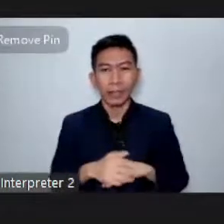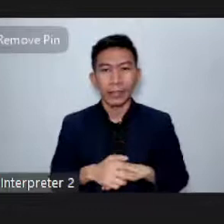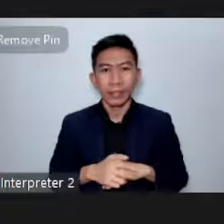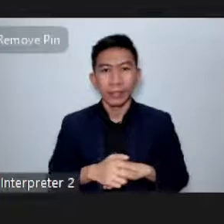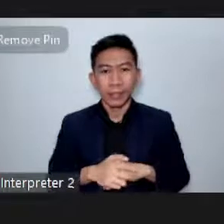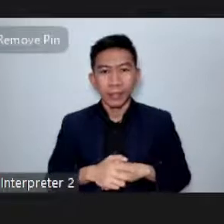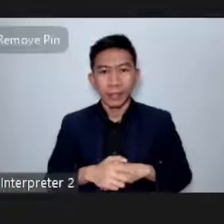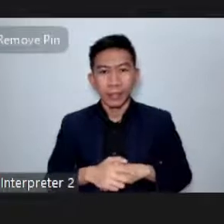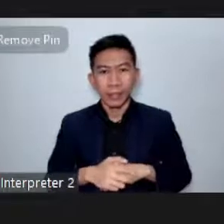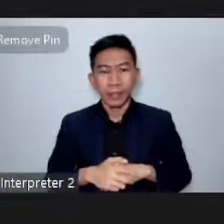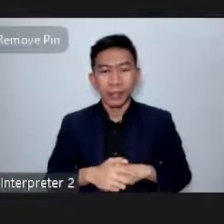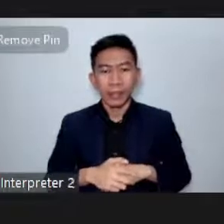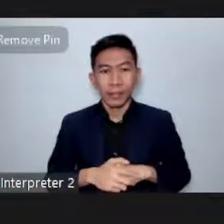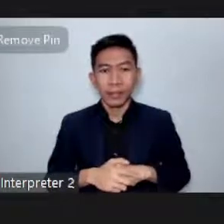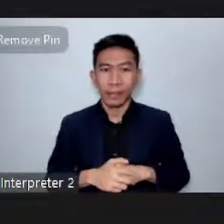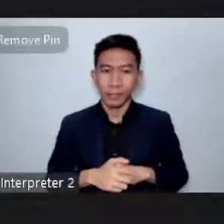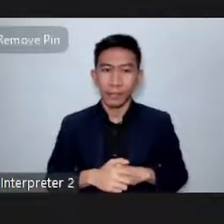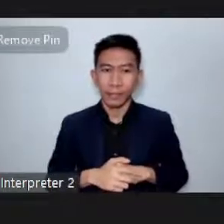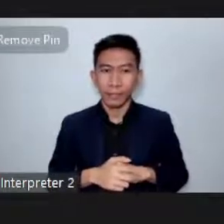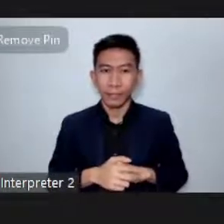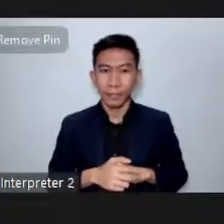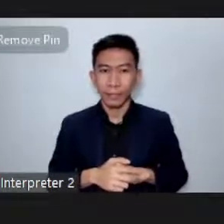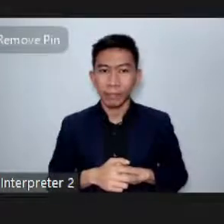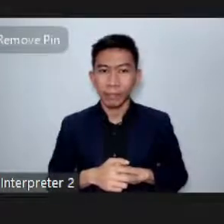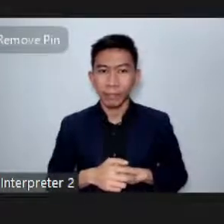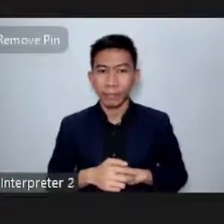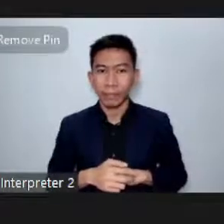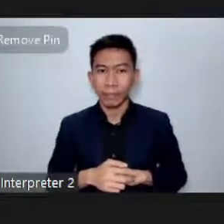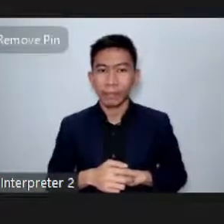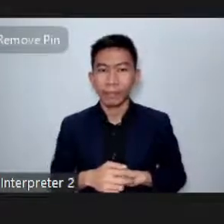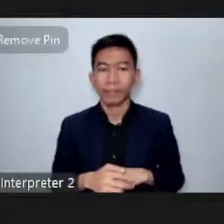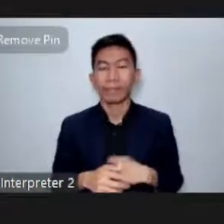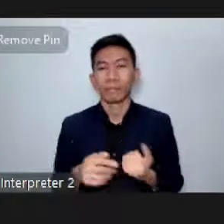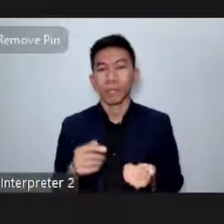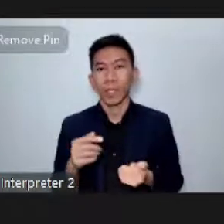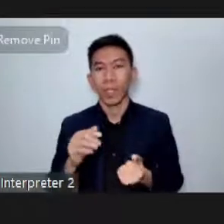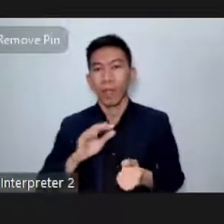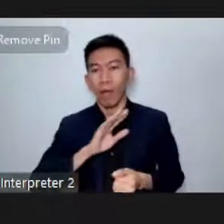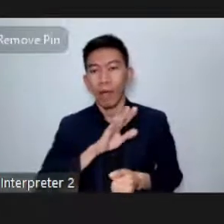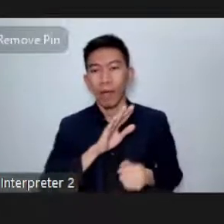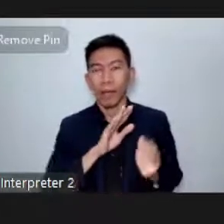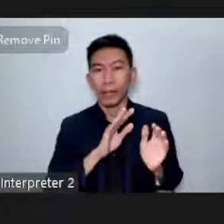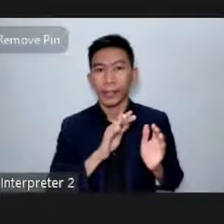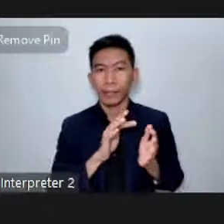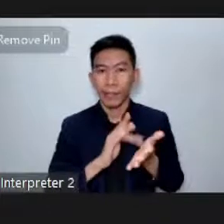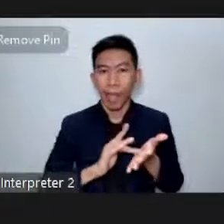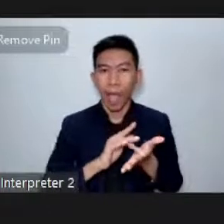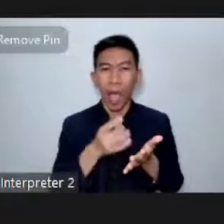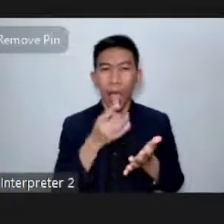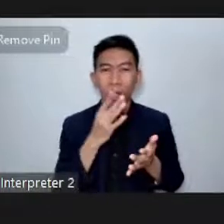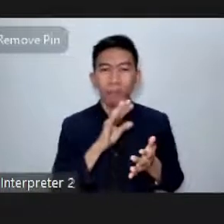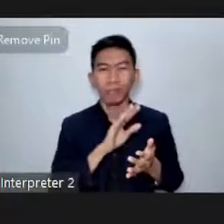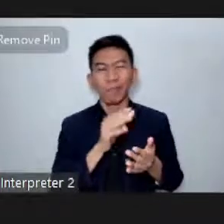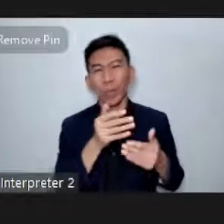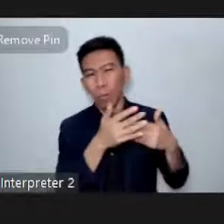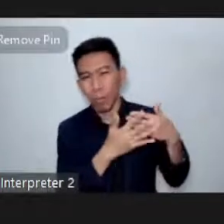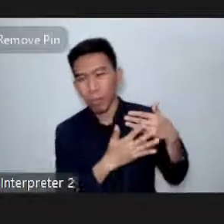yun ang inauna hindi namin kailangan kung bibili namin talaga. So ang gamot niya pang lifetime na